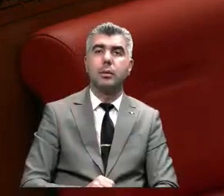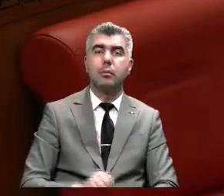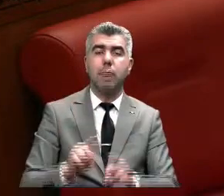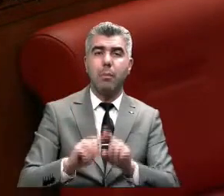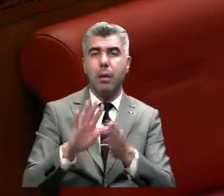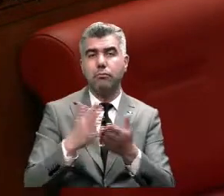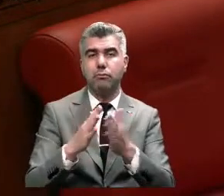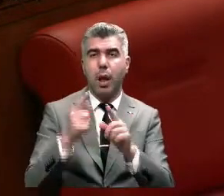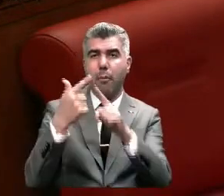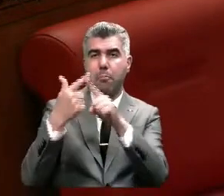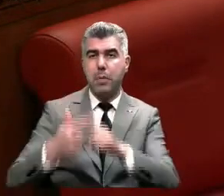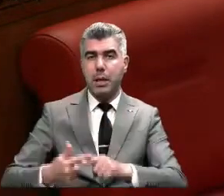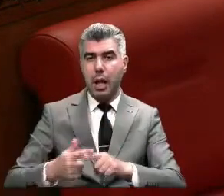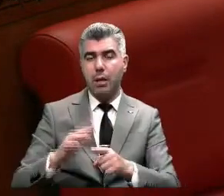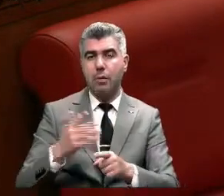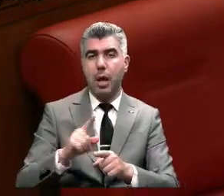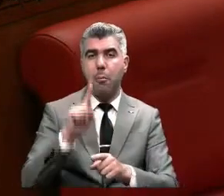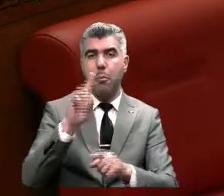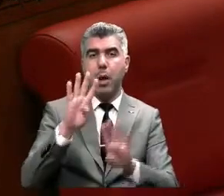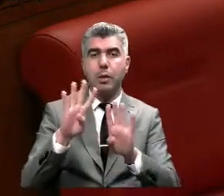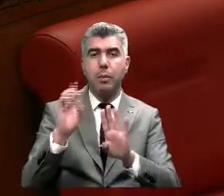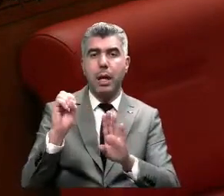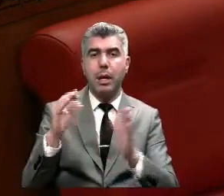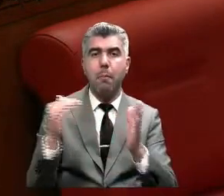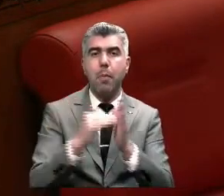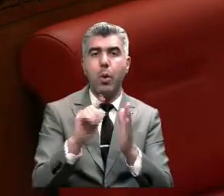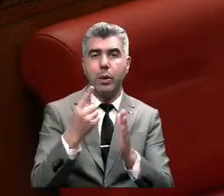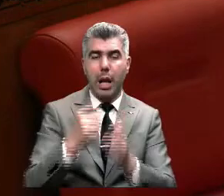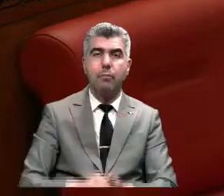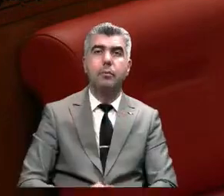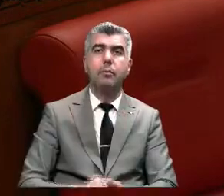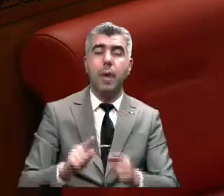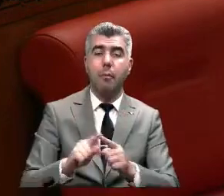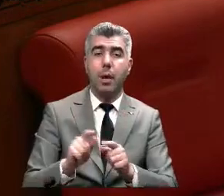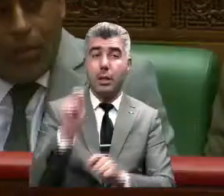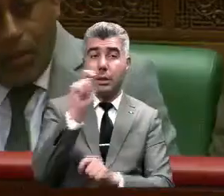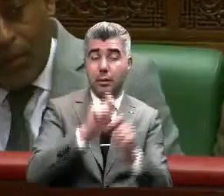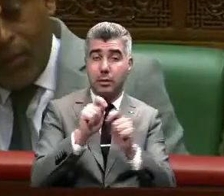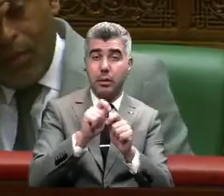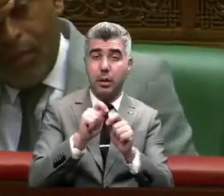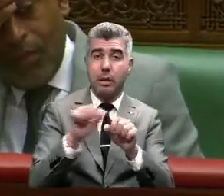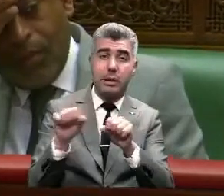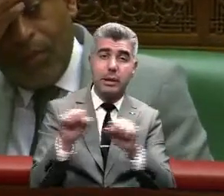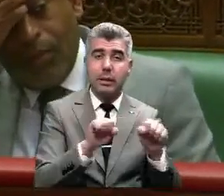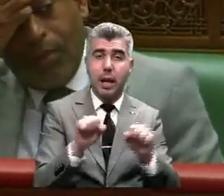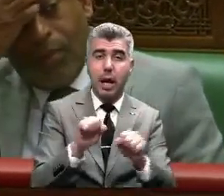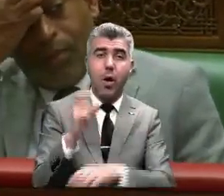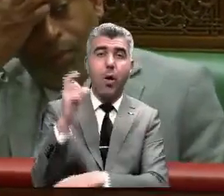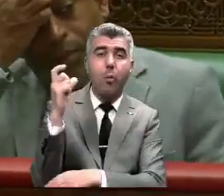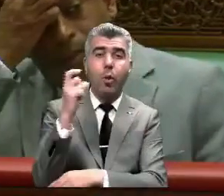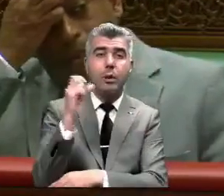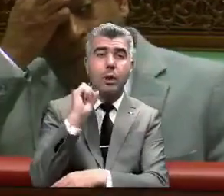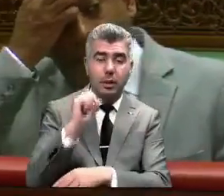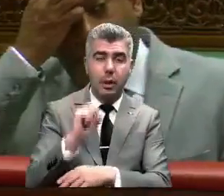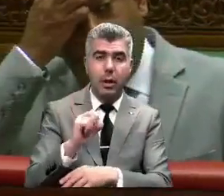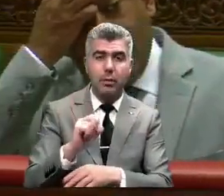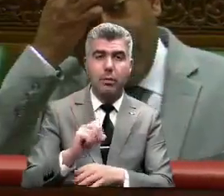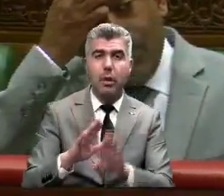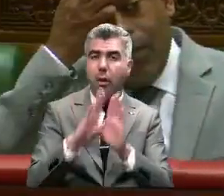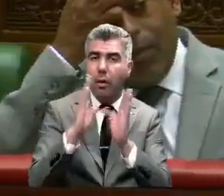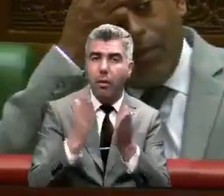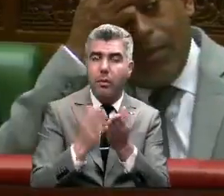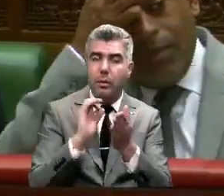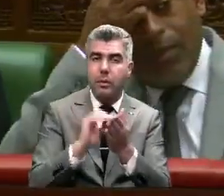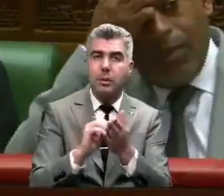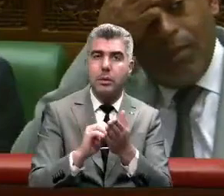بكلفة قدرية 180 مليون درهم. فيما يتعلق بالمساجد المتضررة من الزلزال، فقد تم